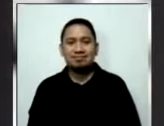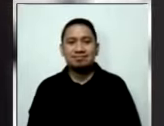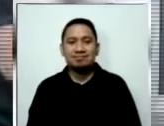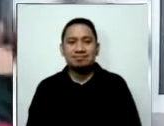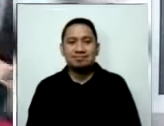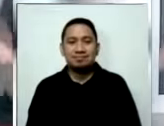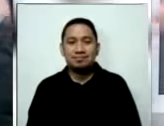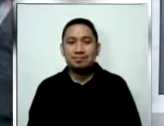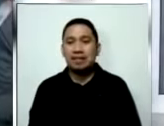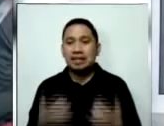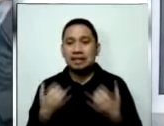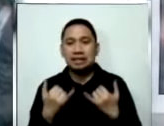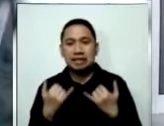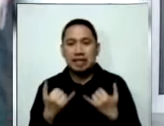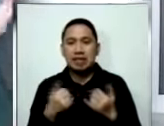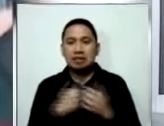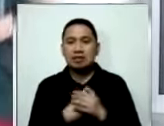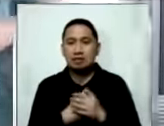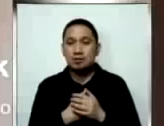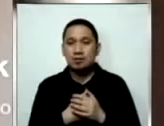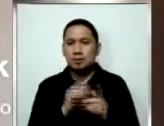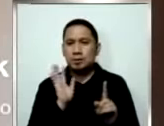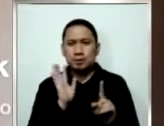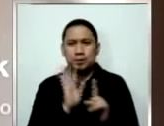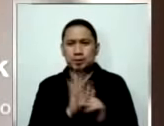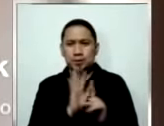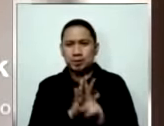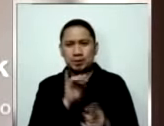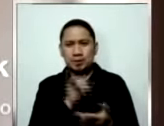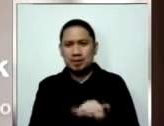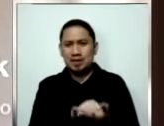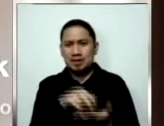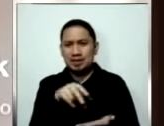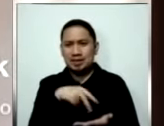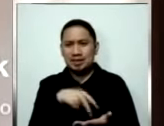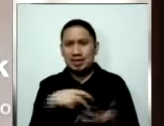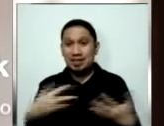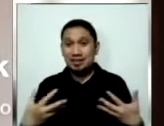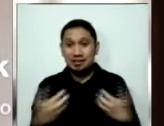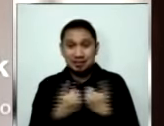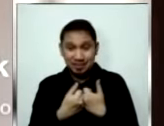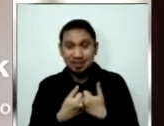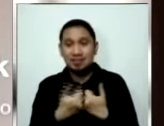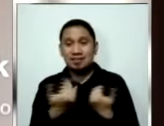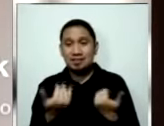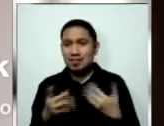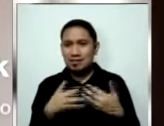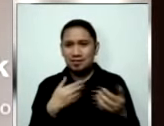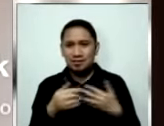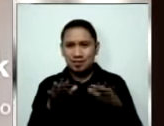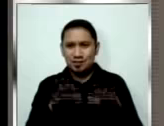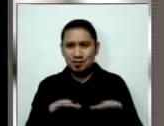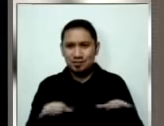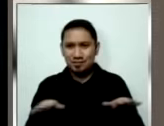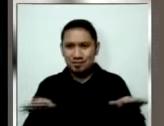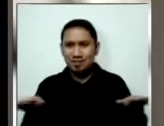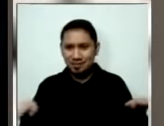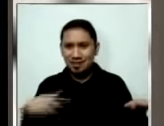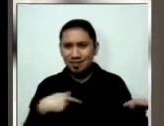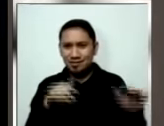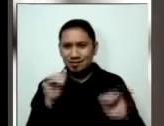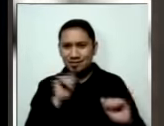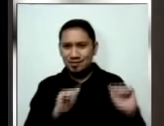Sobrang hit ng Binibining Marikit Dance Challenge dahil pati ang mga Kapuso child stars na si Rafael Landicho at